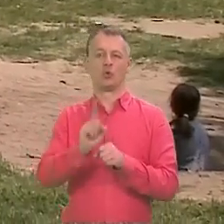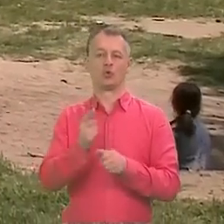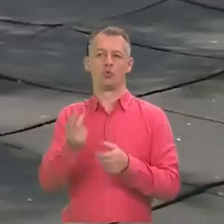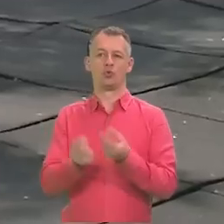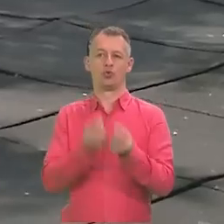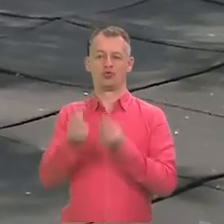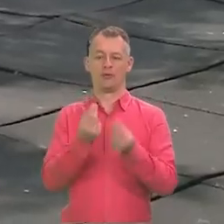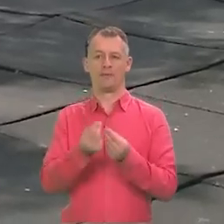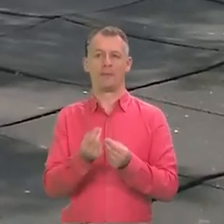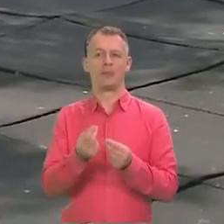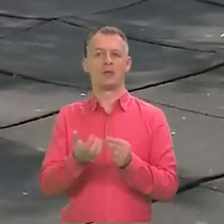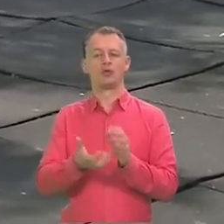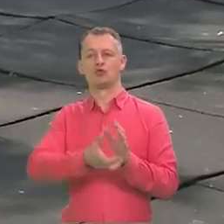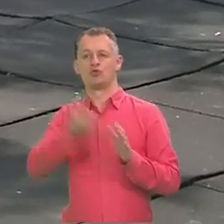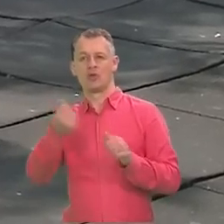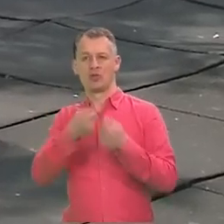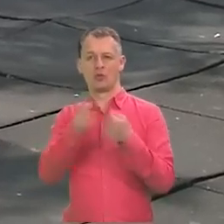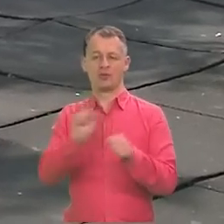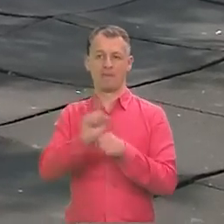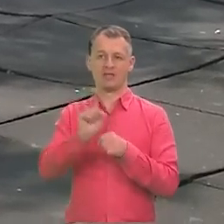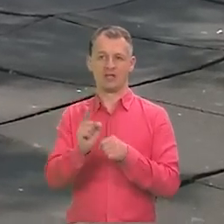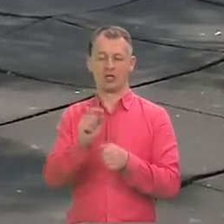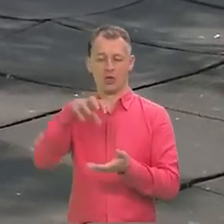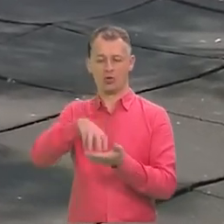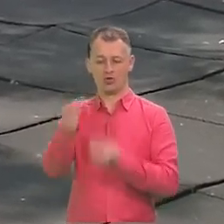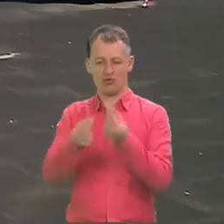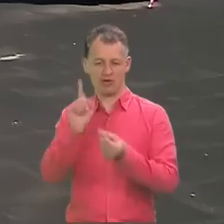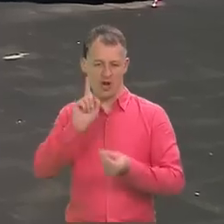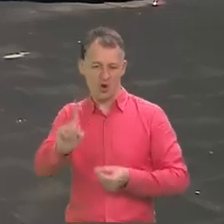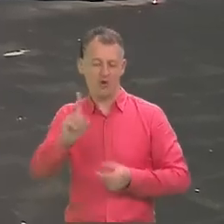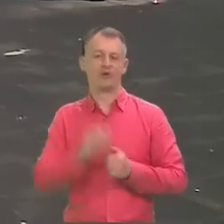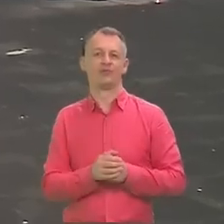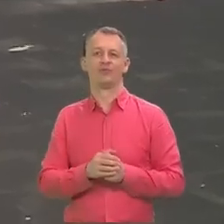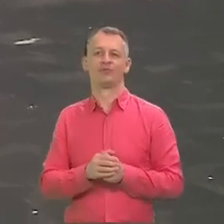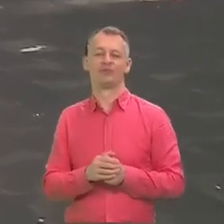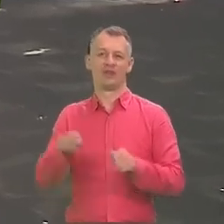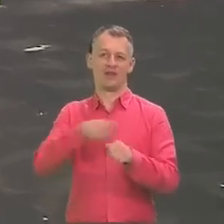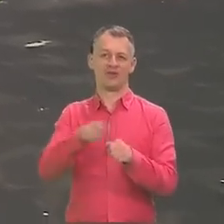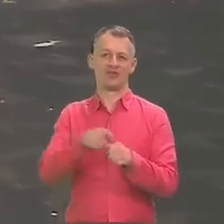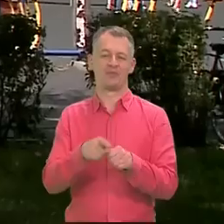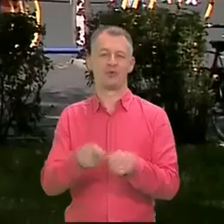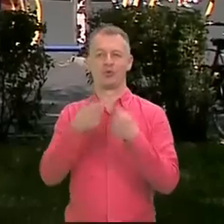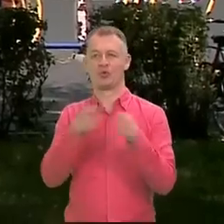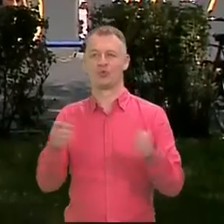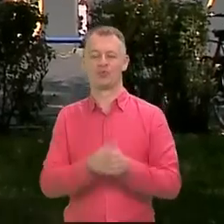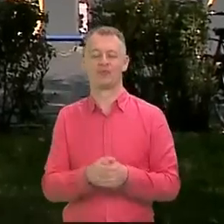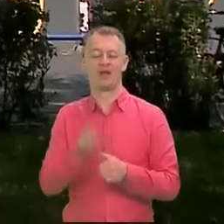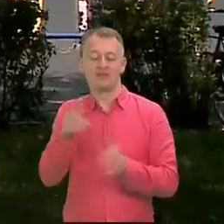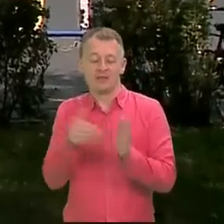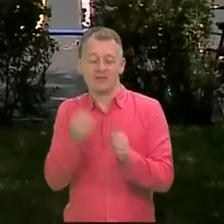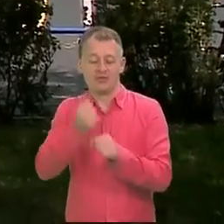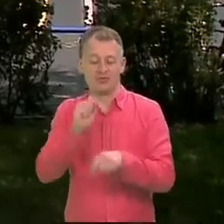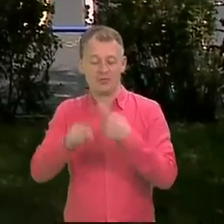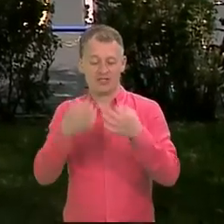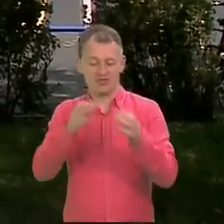în toate piesele locului de joacă din amplasament și refacem cu totul. Asta trebuie să facem după